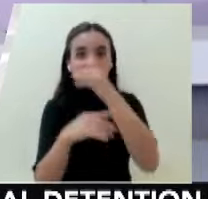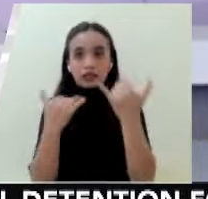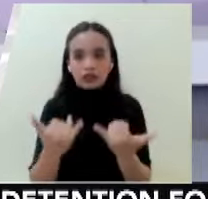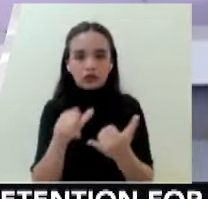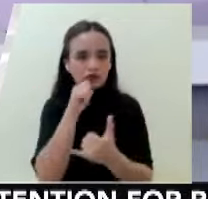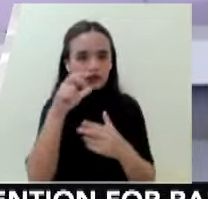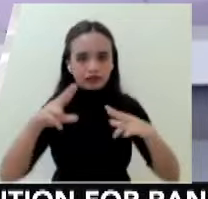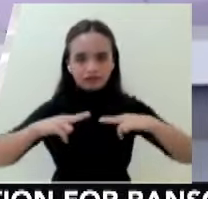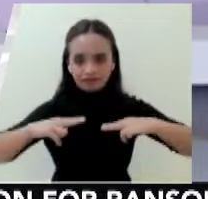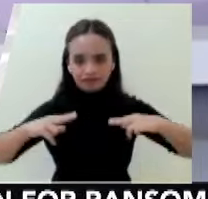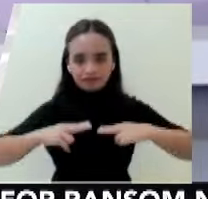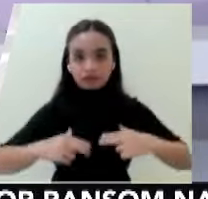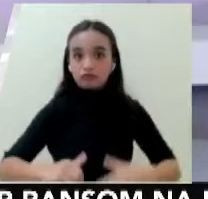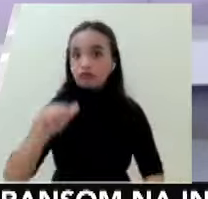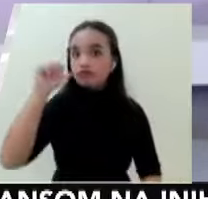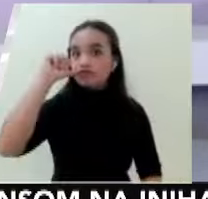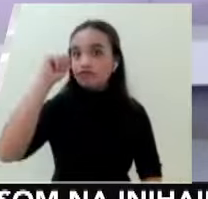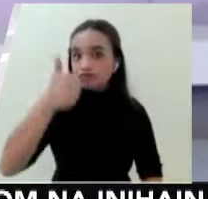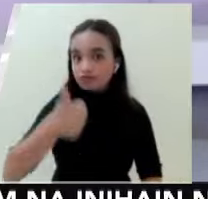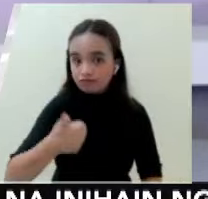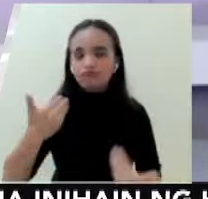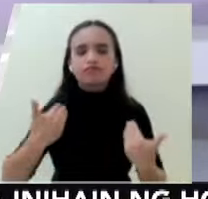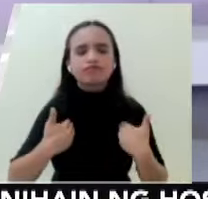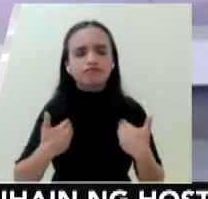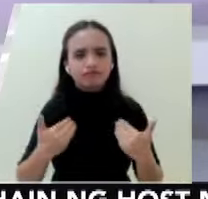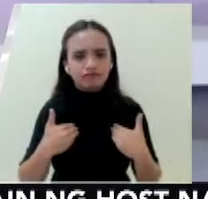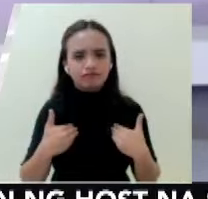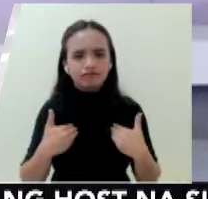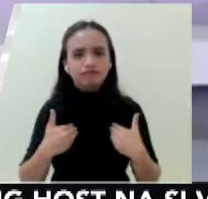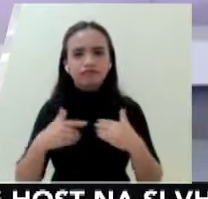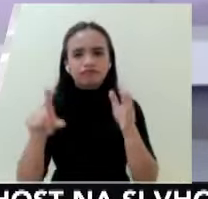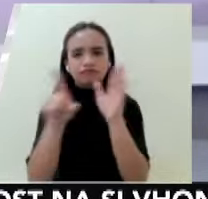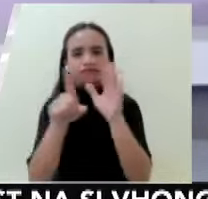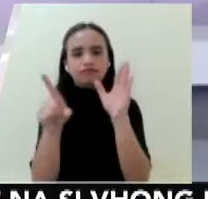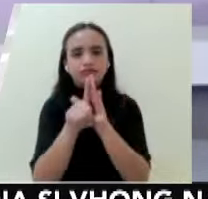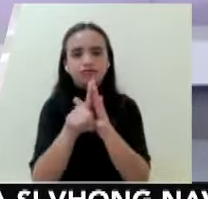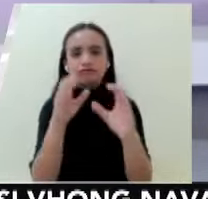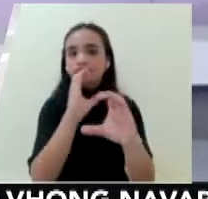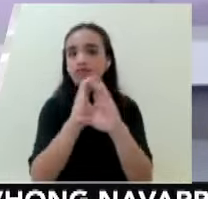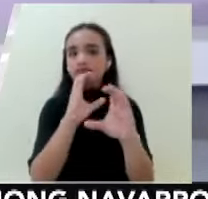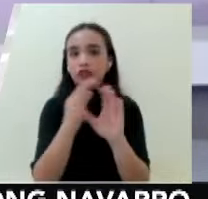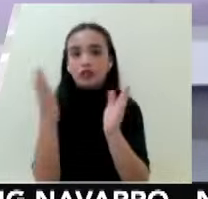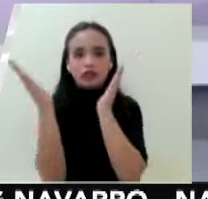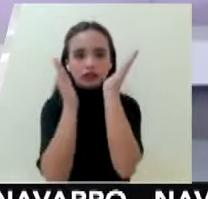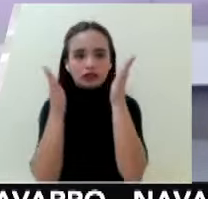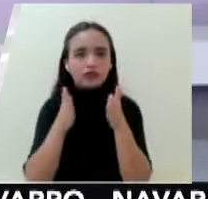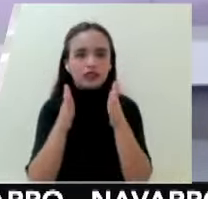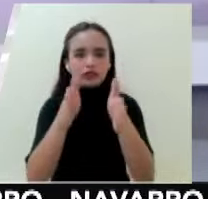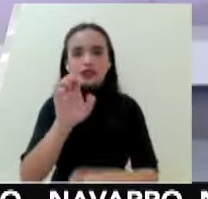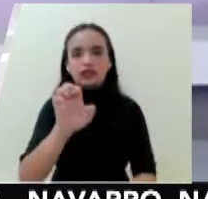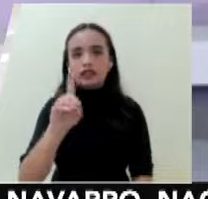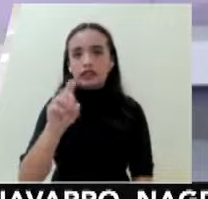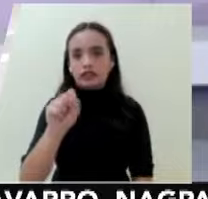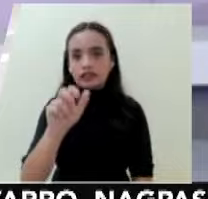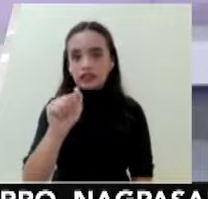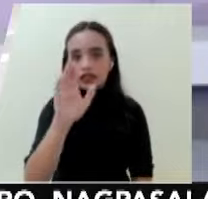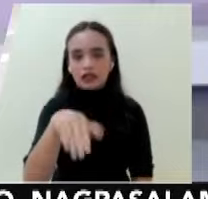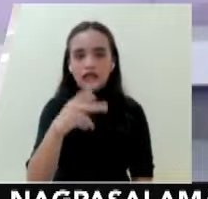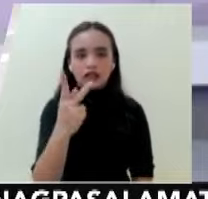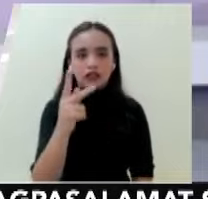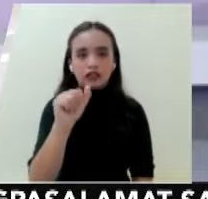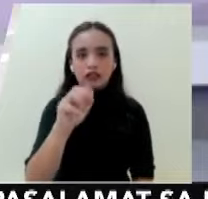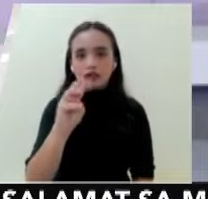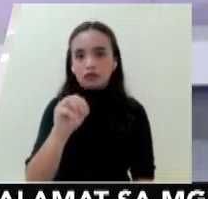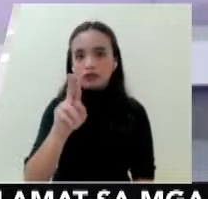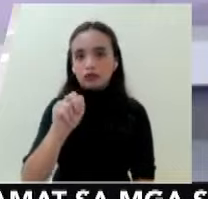Kaya bukas, may mga sasakyan ng ipagbabawal sa service road ng EDSA Kamuni. Kamustahin natin ang traffic